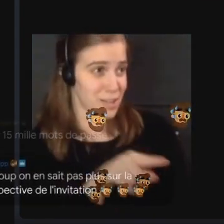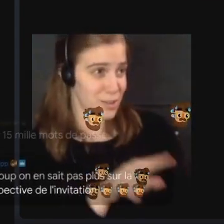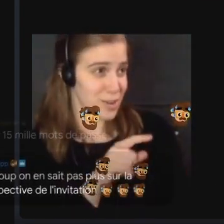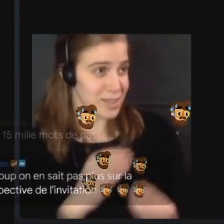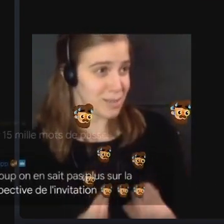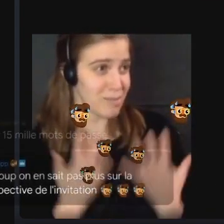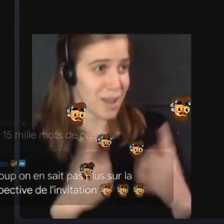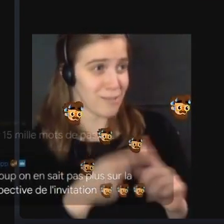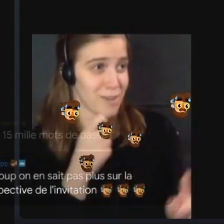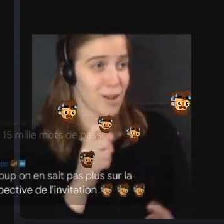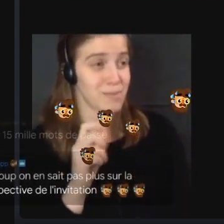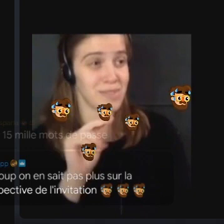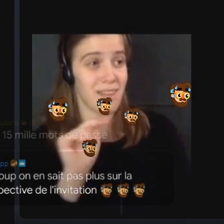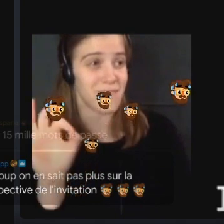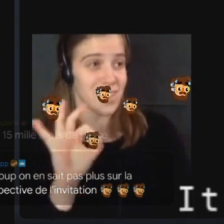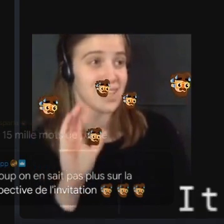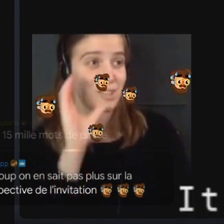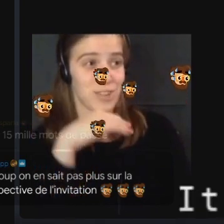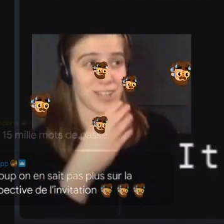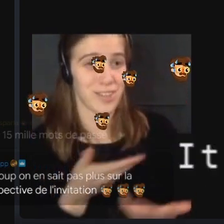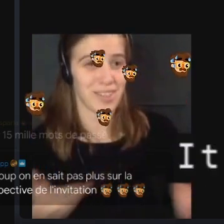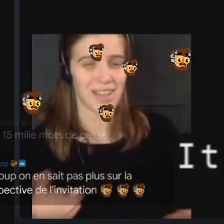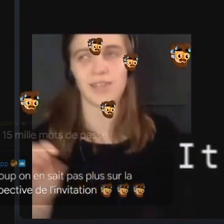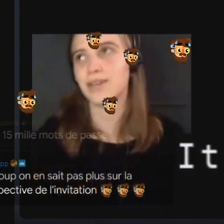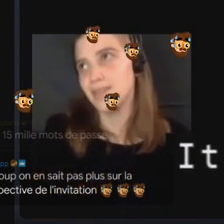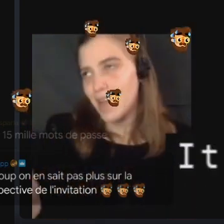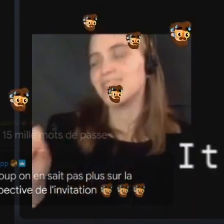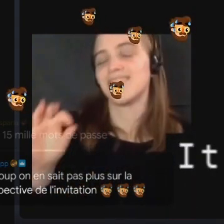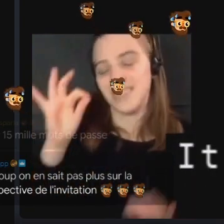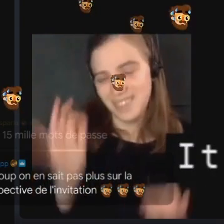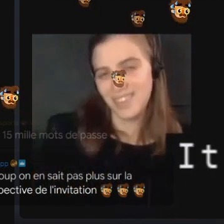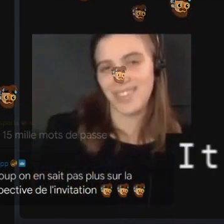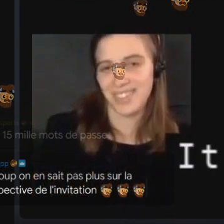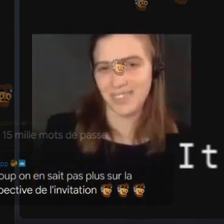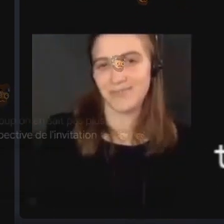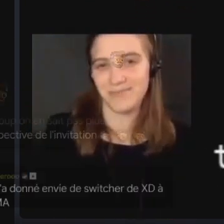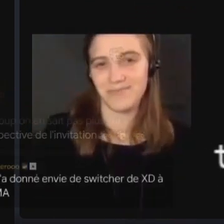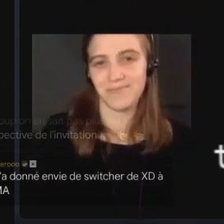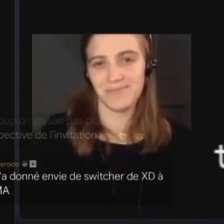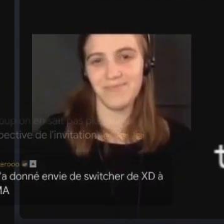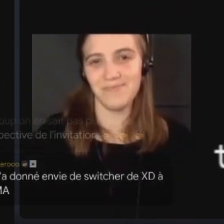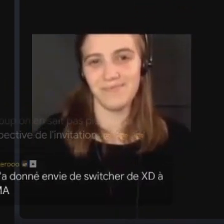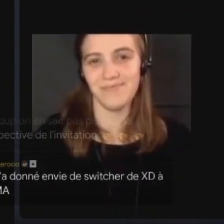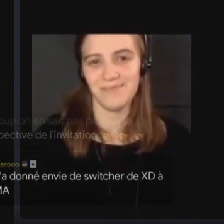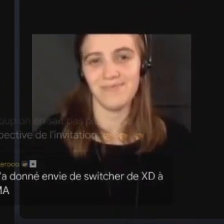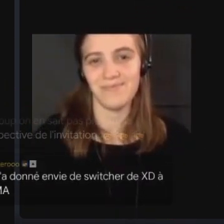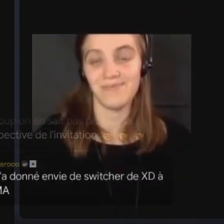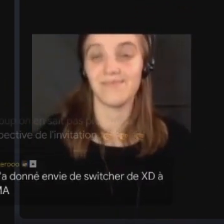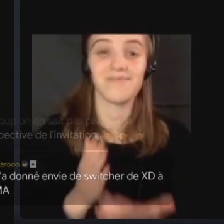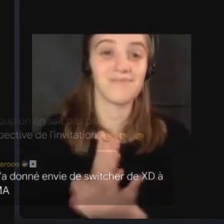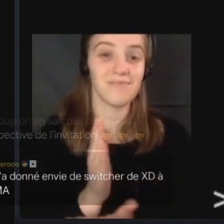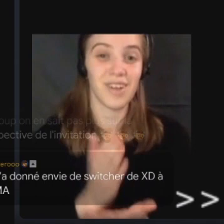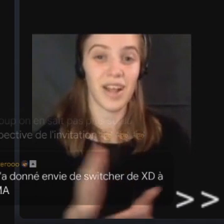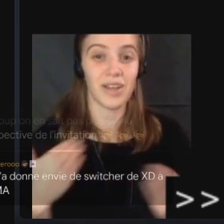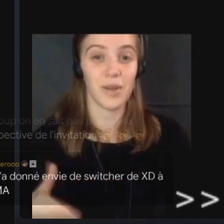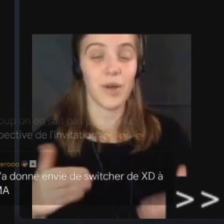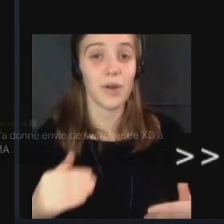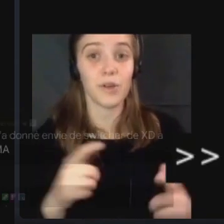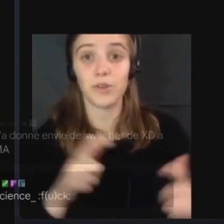utilisateurs. Et peut-être trop en avance aussi parce que les gens, n'étant pas confinés, n'étant pas à distance forcée, les gens n'avaient peut-être